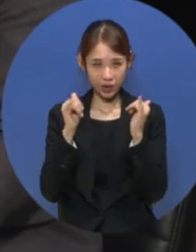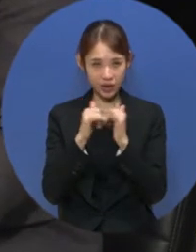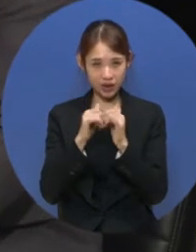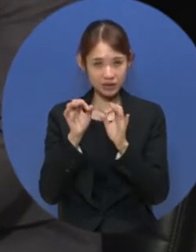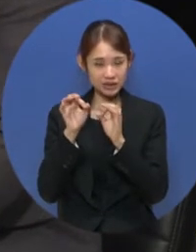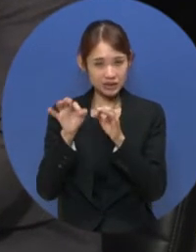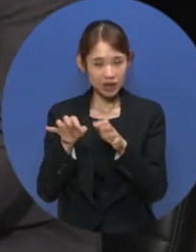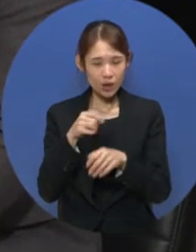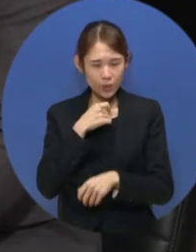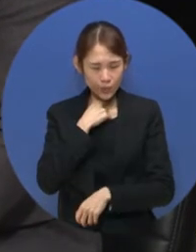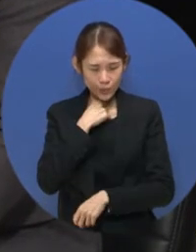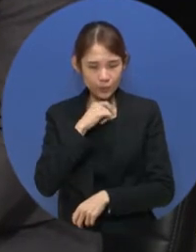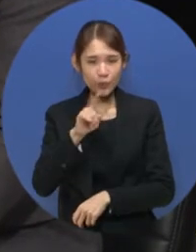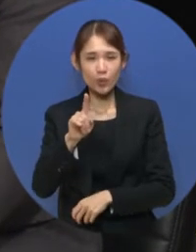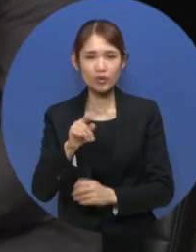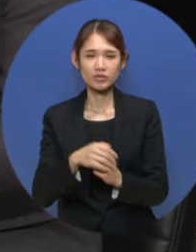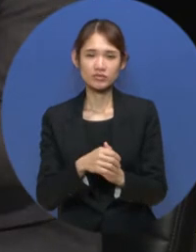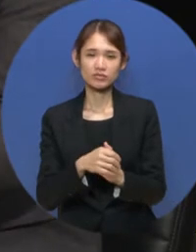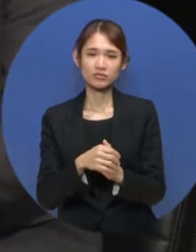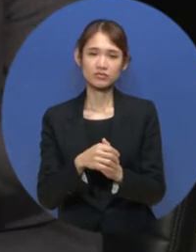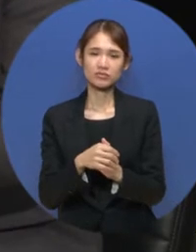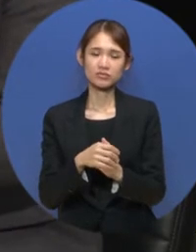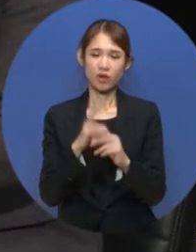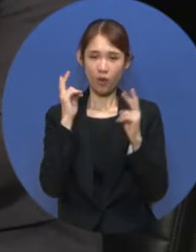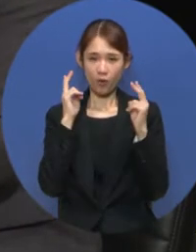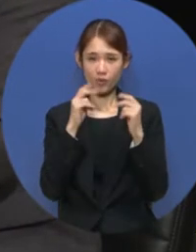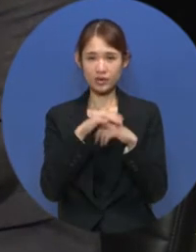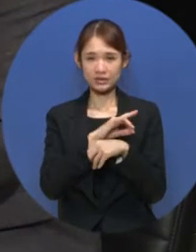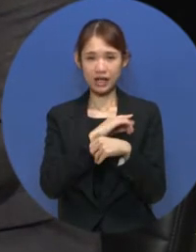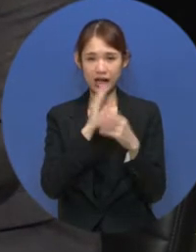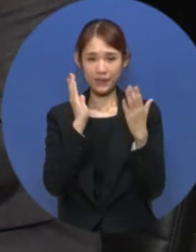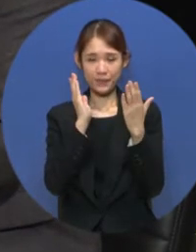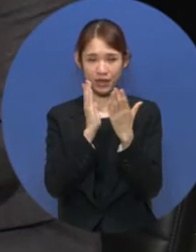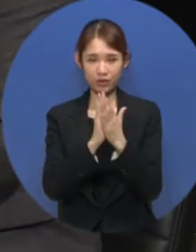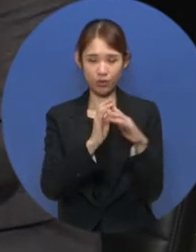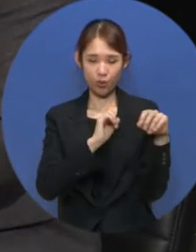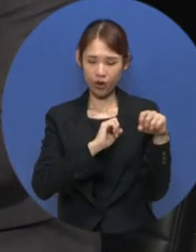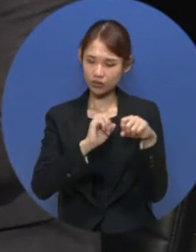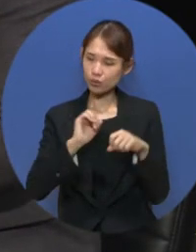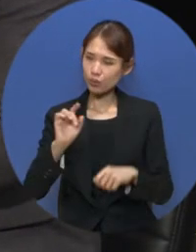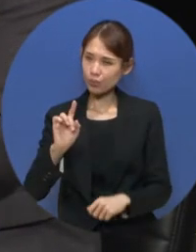있는 게 뭐가 있을까? 그리고 저희 업과 가장 그 잘 맞는 업이